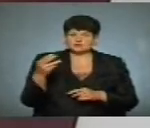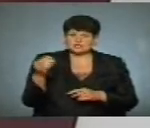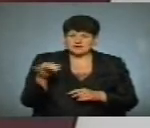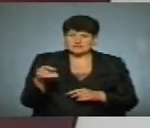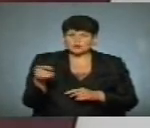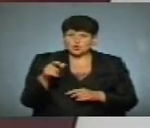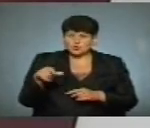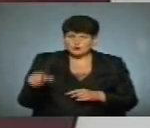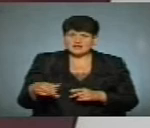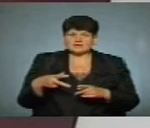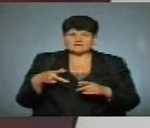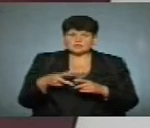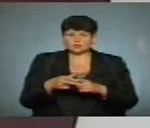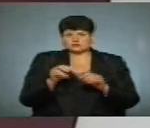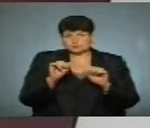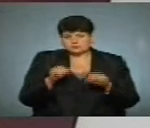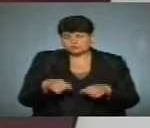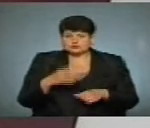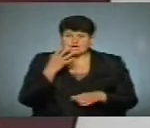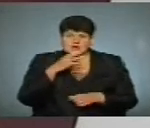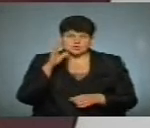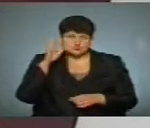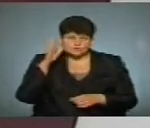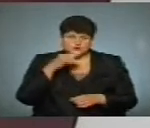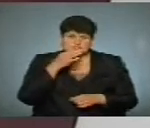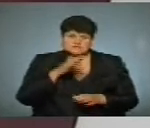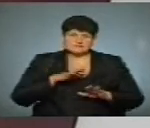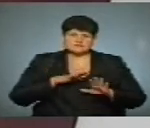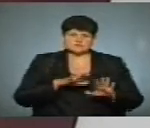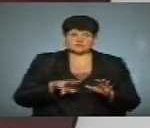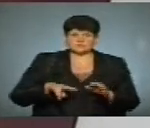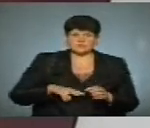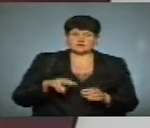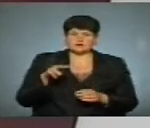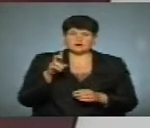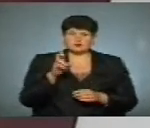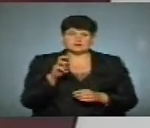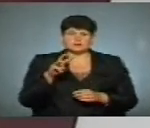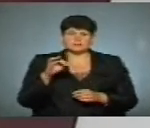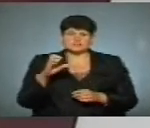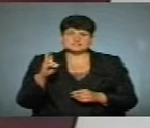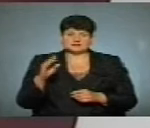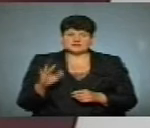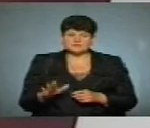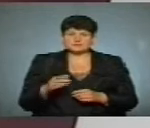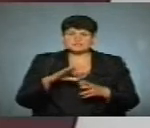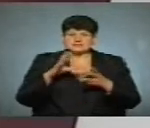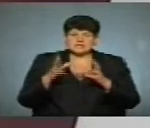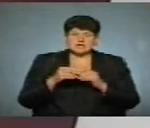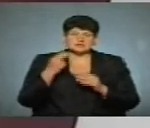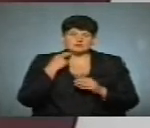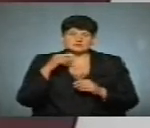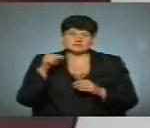можуть відключити гарячу воду, повідомив заступник директора Тернопільміськтеплокомуненерго Богдан Миськів. За його словами, загальний борг